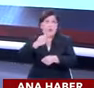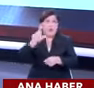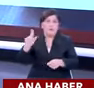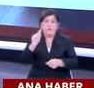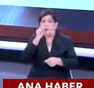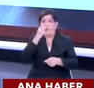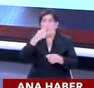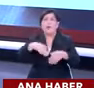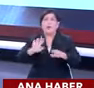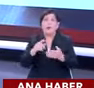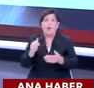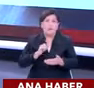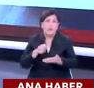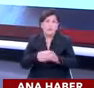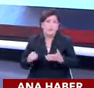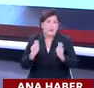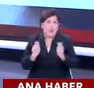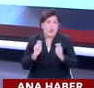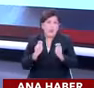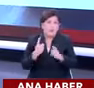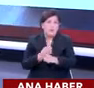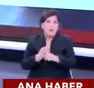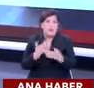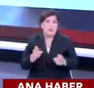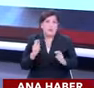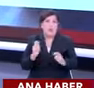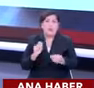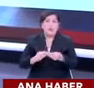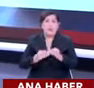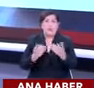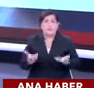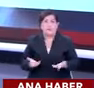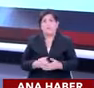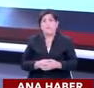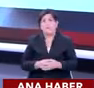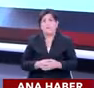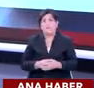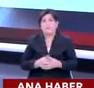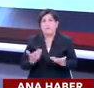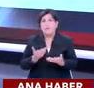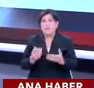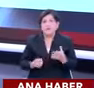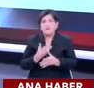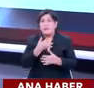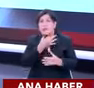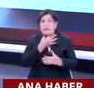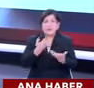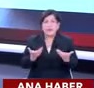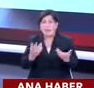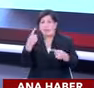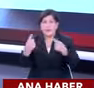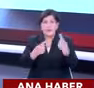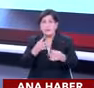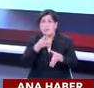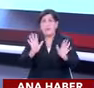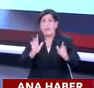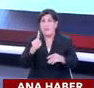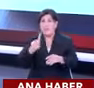kolay değil bu asgari ücret çok zor bir mesele hakikaten zor bilmeceler Yani nasıl çıkacak Ayşe içinden bilemem ama